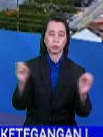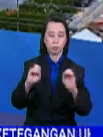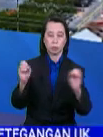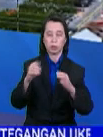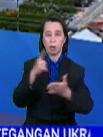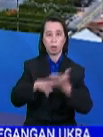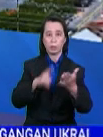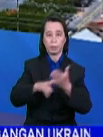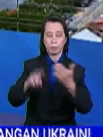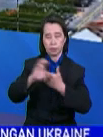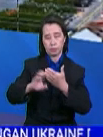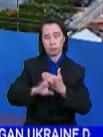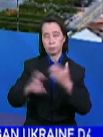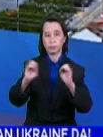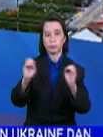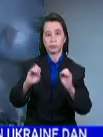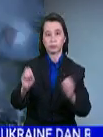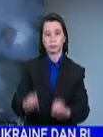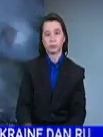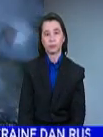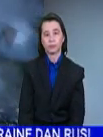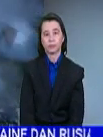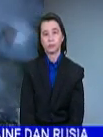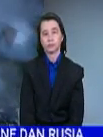mengalami sebaran kecederaan